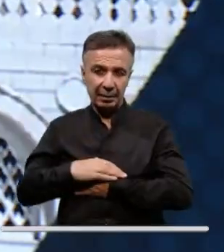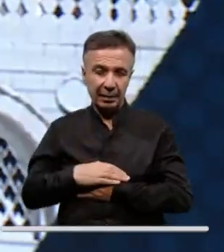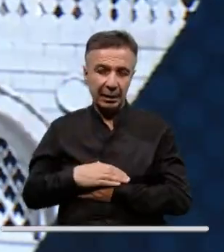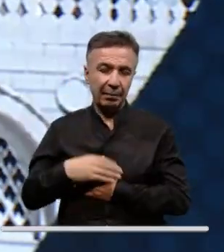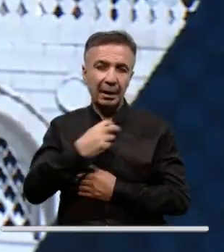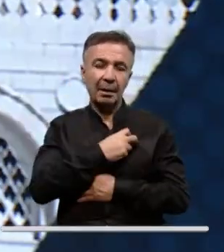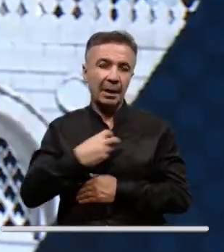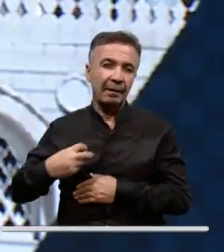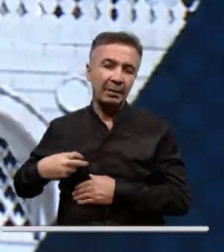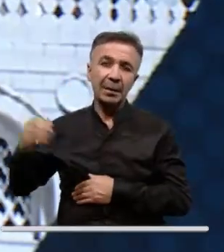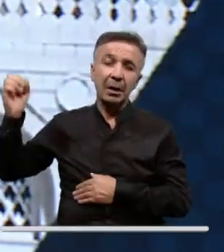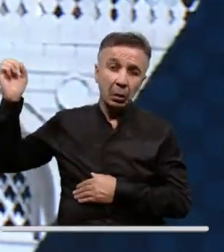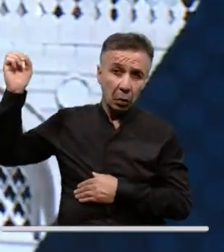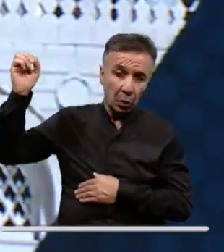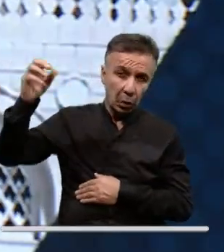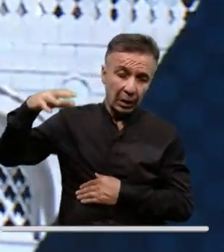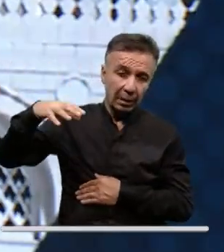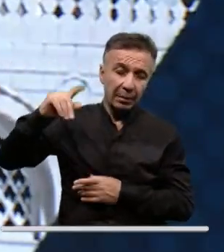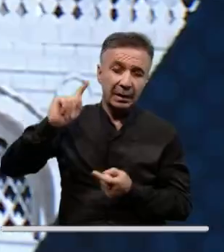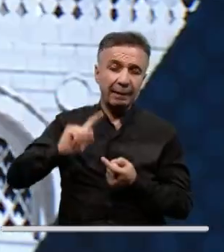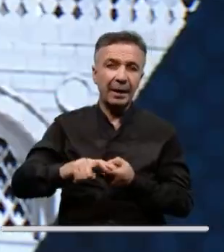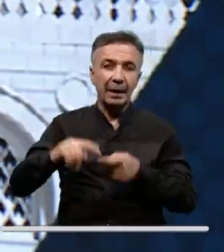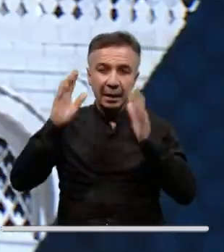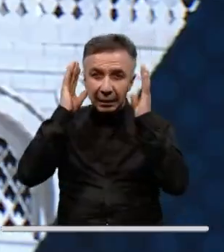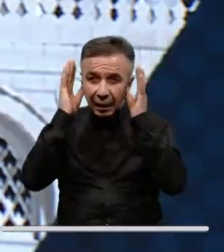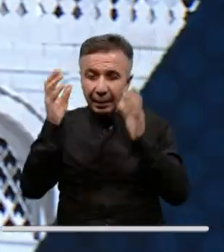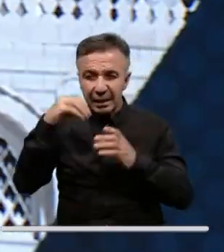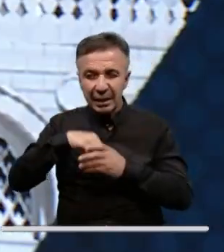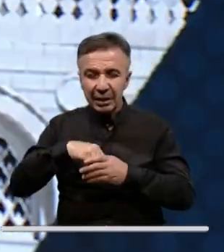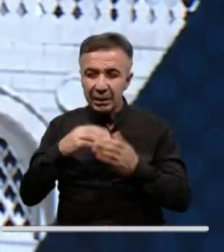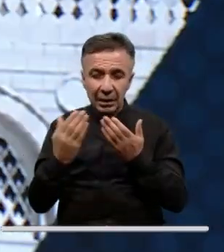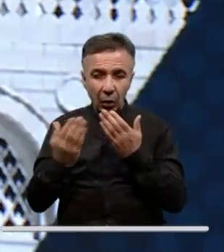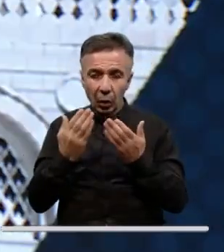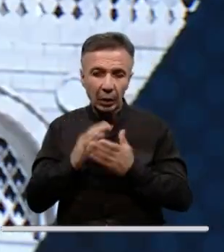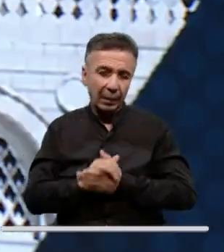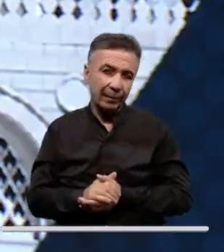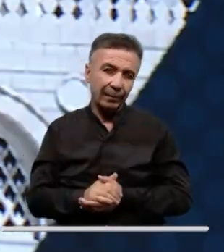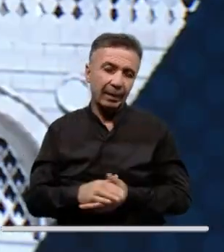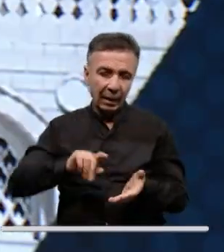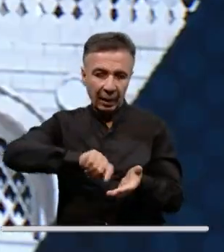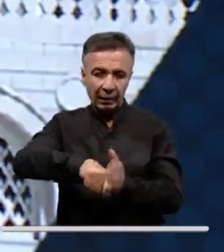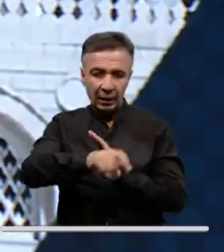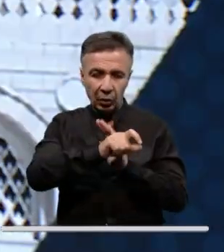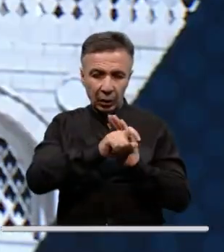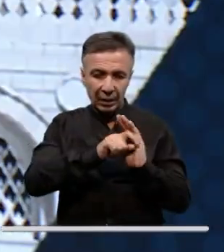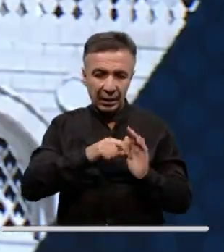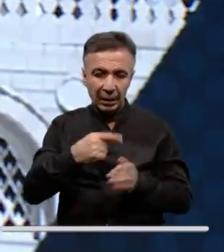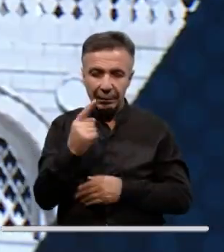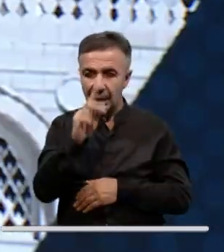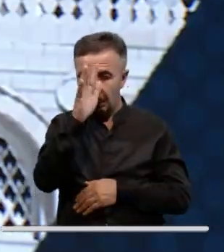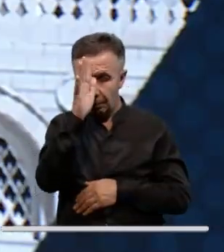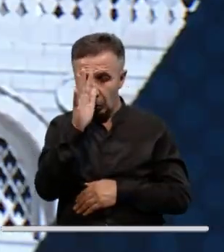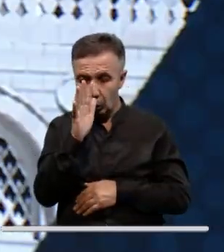Peygamber Efendimize gönderilmiş ve namazda okunan Eee 1500 yıldır